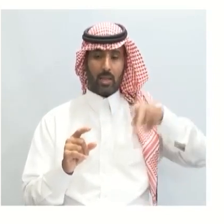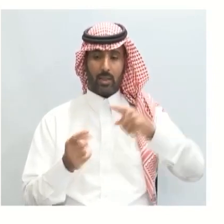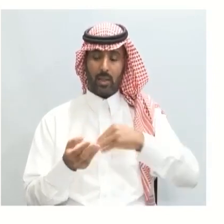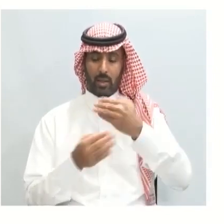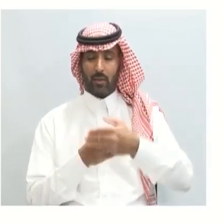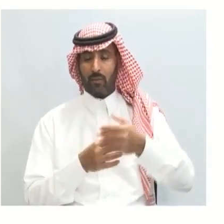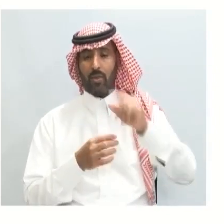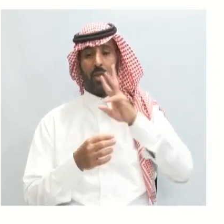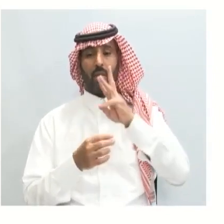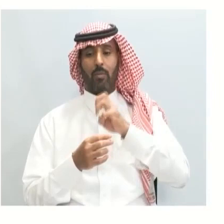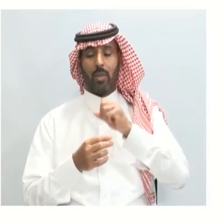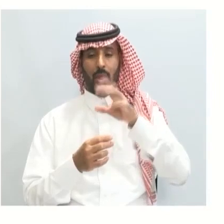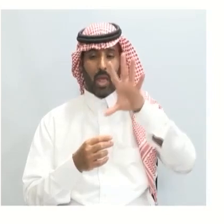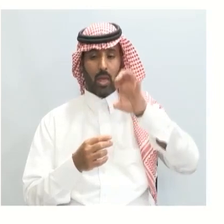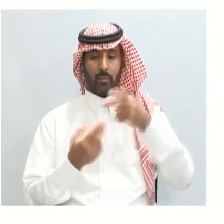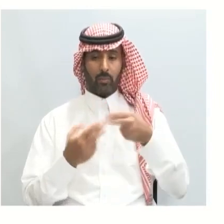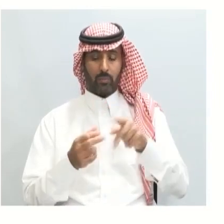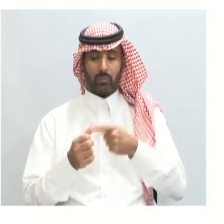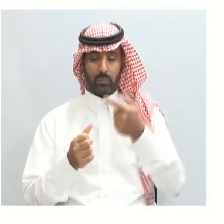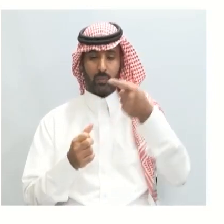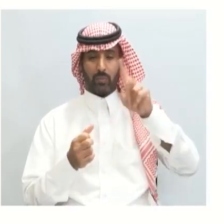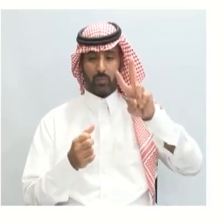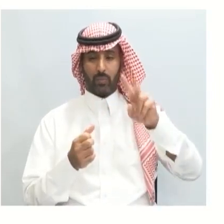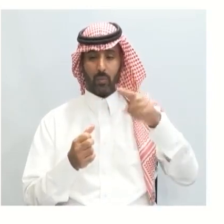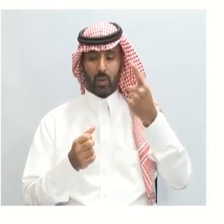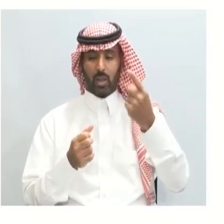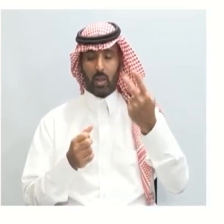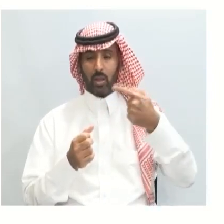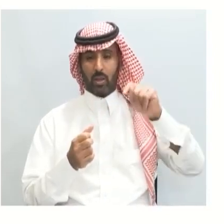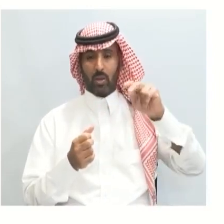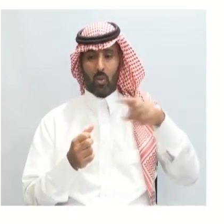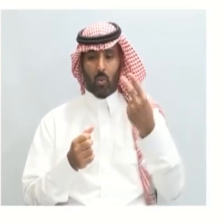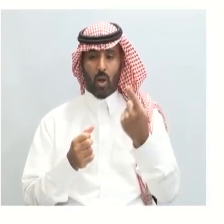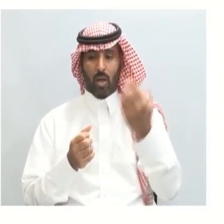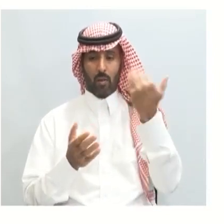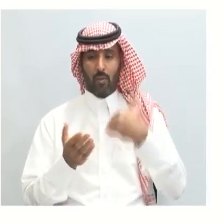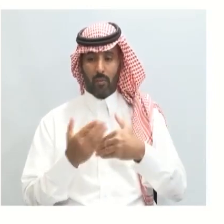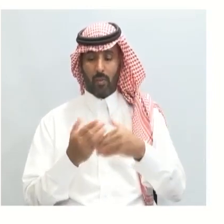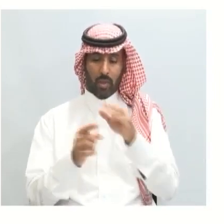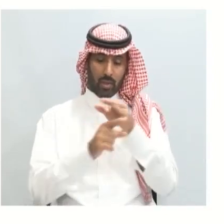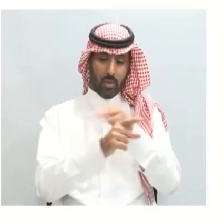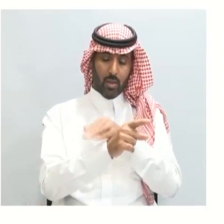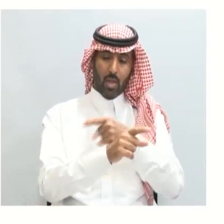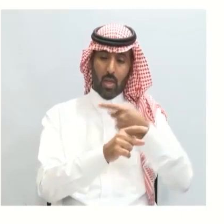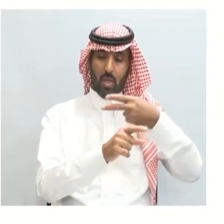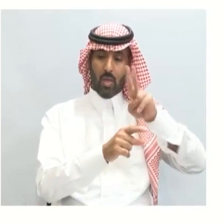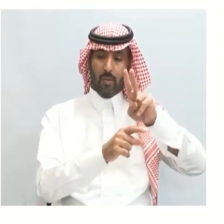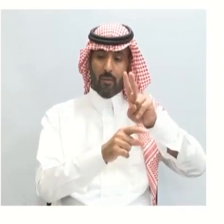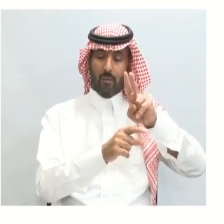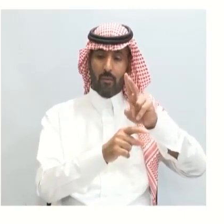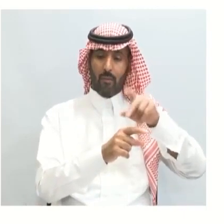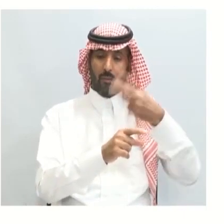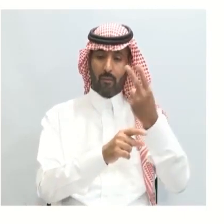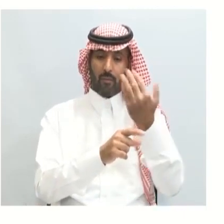وهي الابتدائيه اذا هذا الفي 1 هذا التي 1 هنا اصبحت 258